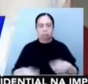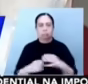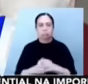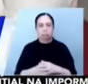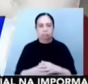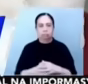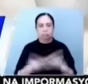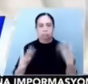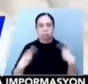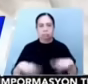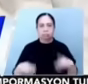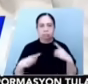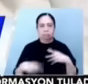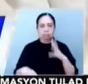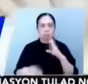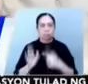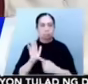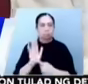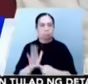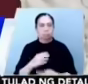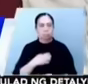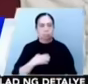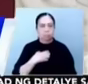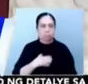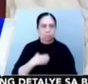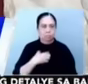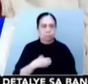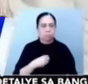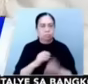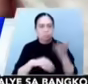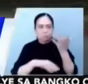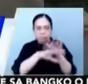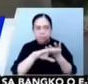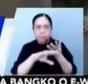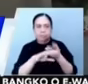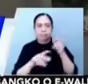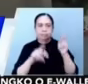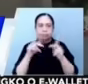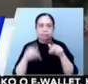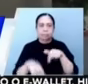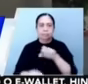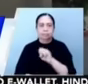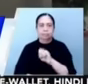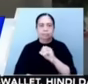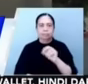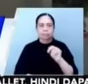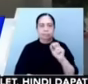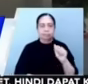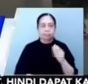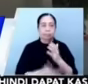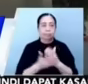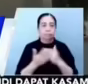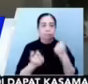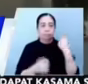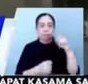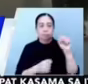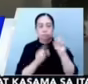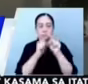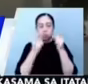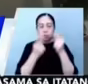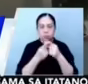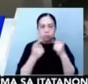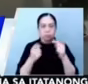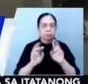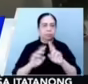na magpapakita ng hinaing at kahilingan ng mamamayan sa SONA. Ang ilang militanteng grupo naman, ikinakasana ang